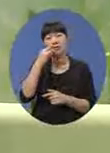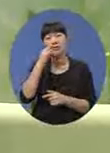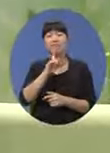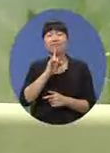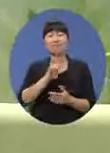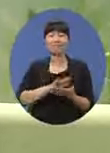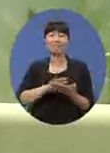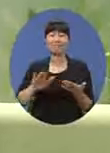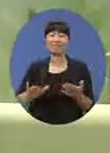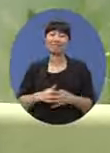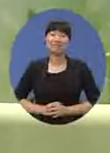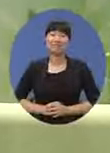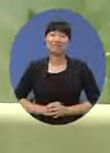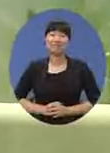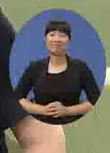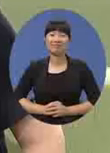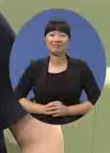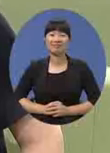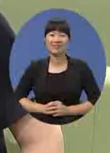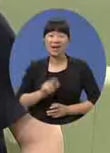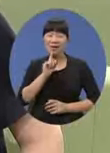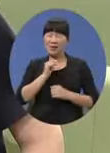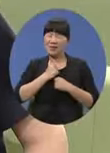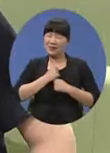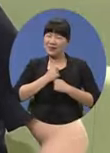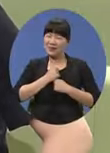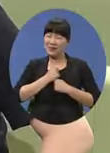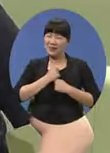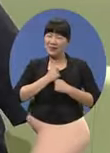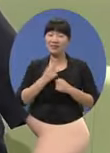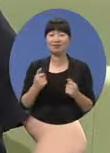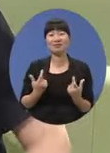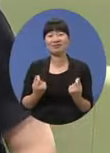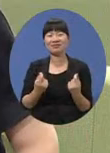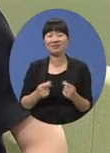그 말씀 궁금하네요. 주세요. 말하기